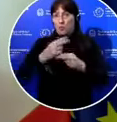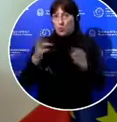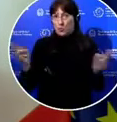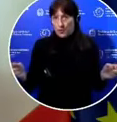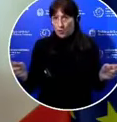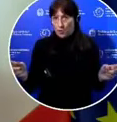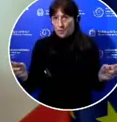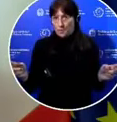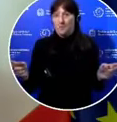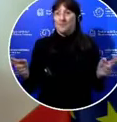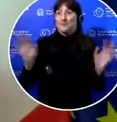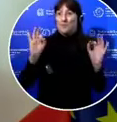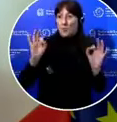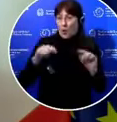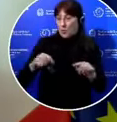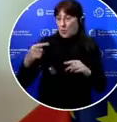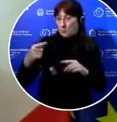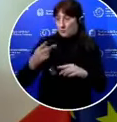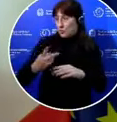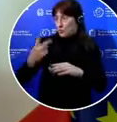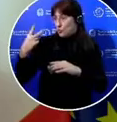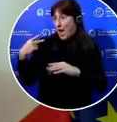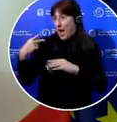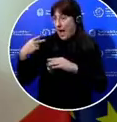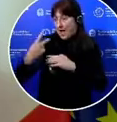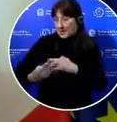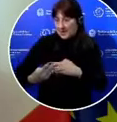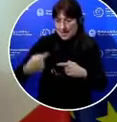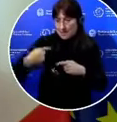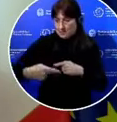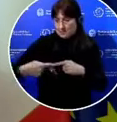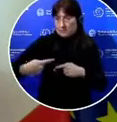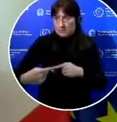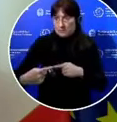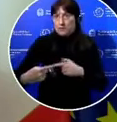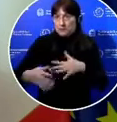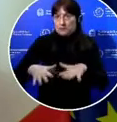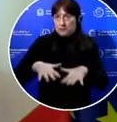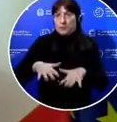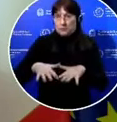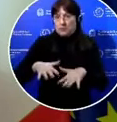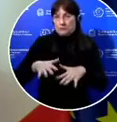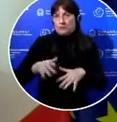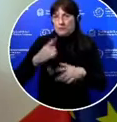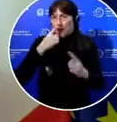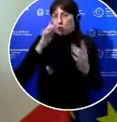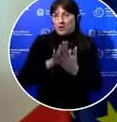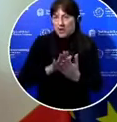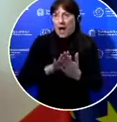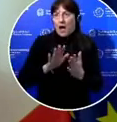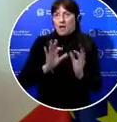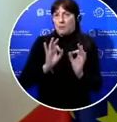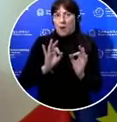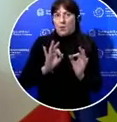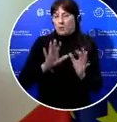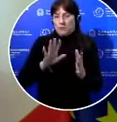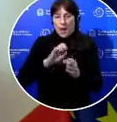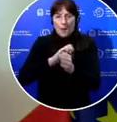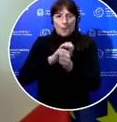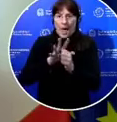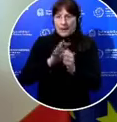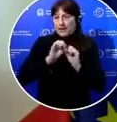pubblico che in questi ultimi due anni hanno dovuto far fronte sicuramente al dramma della